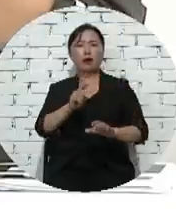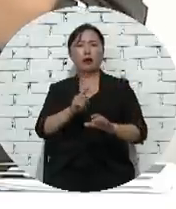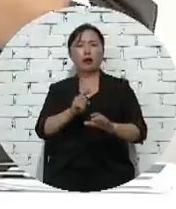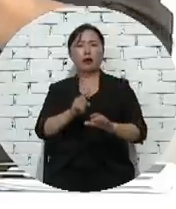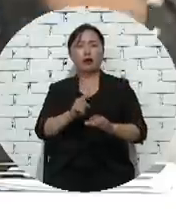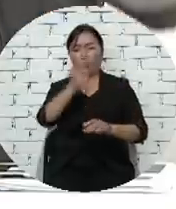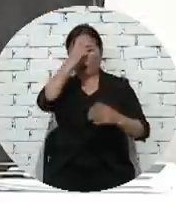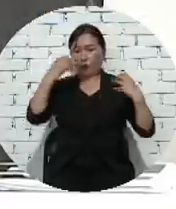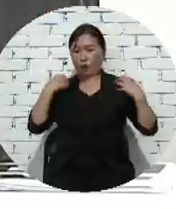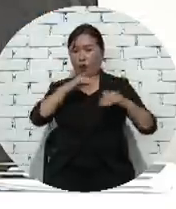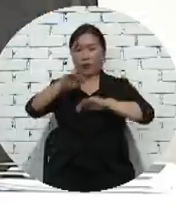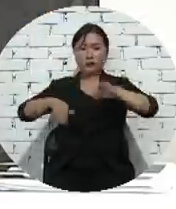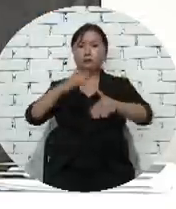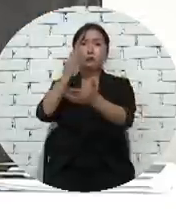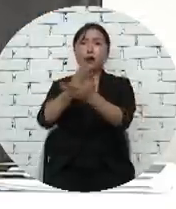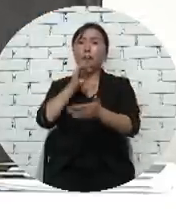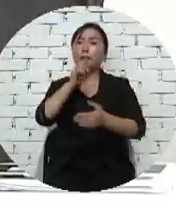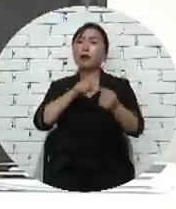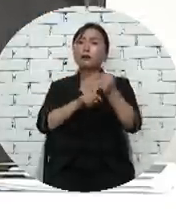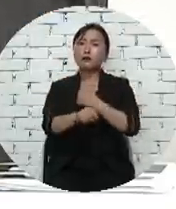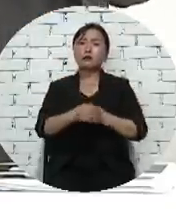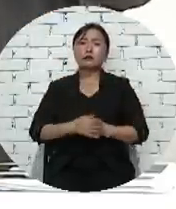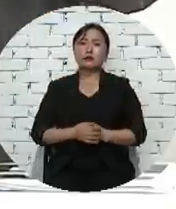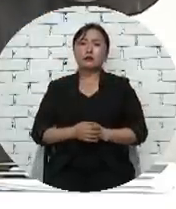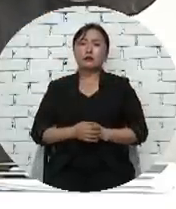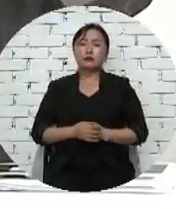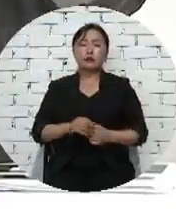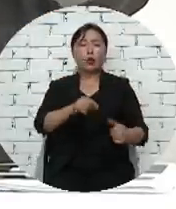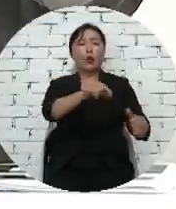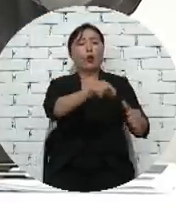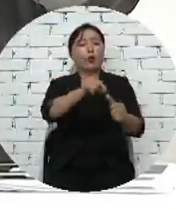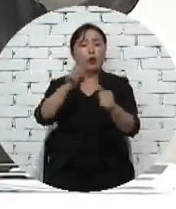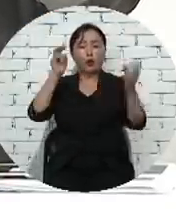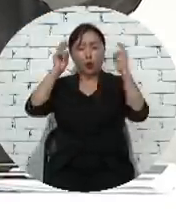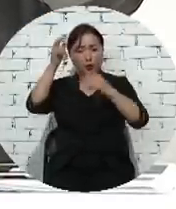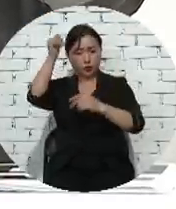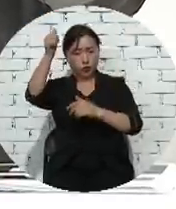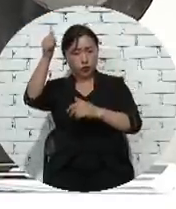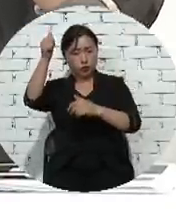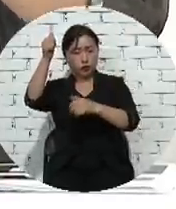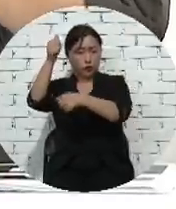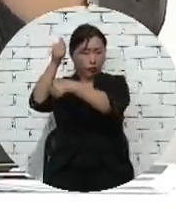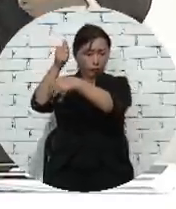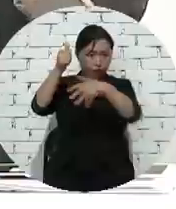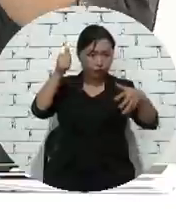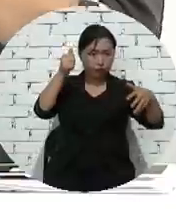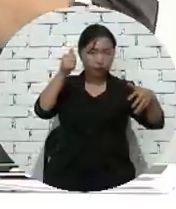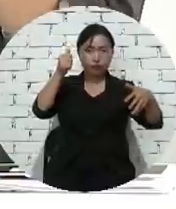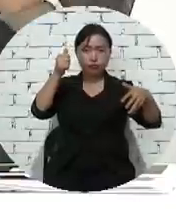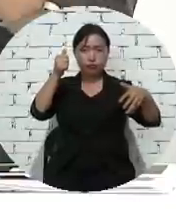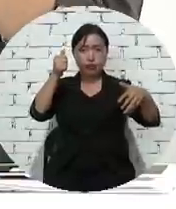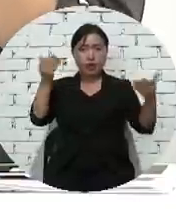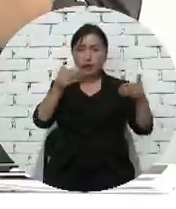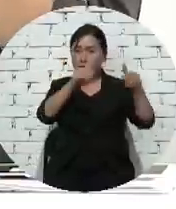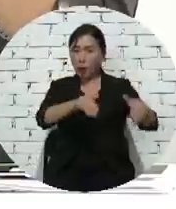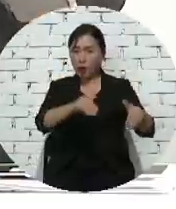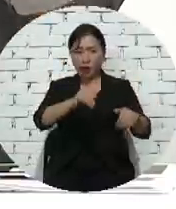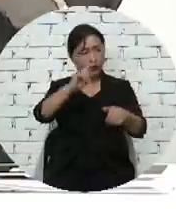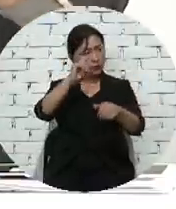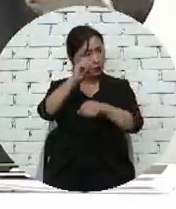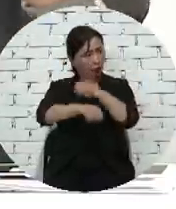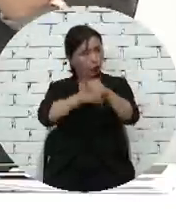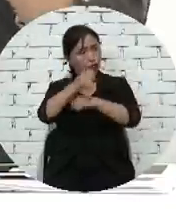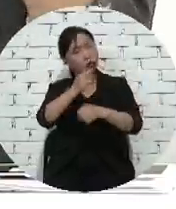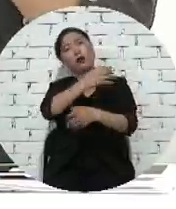개입하지 네. 말고 사실상 그 뭡니까 고용주하고 고용되어 있는 사람들은 네. 절대 자유 계약이 될 수가 없거든요. 네.